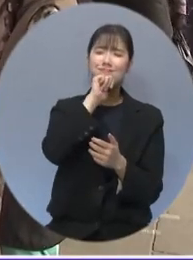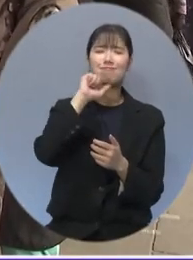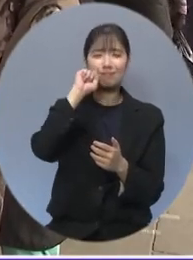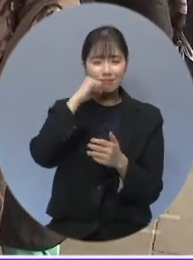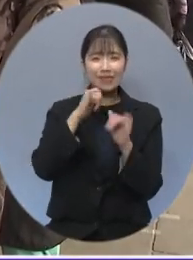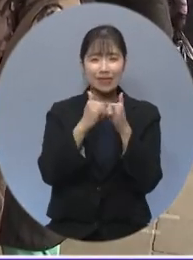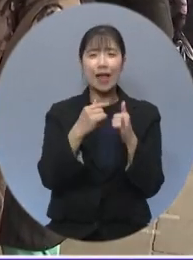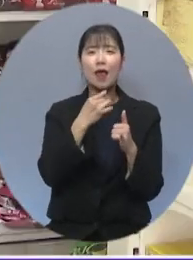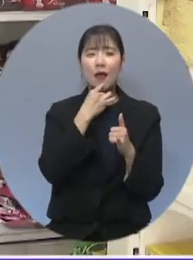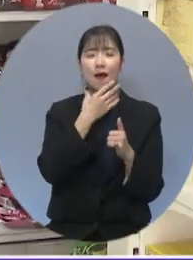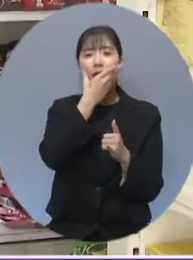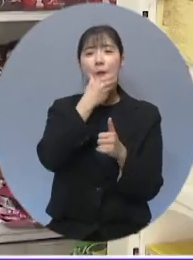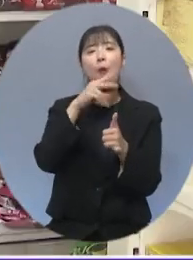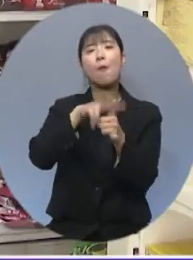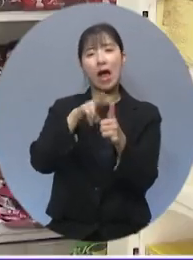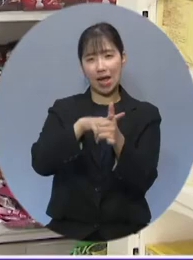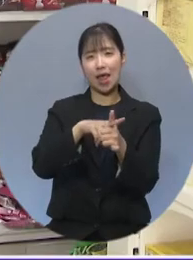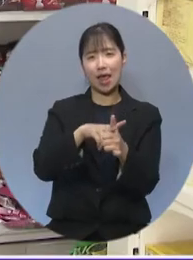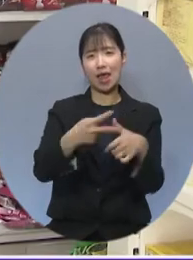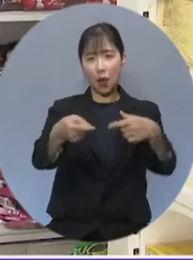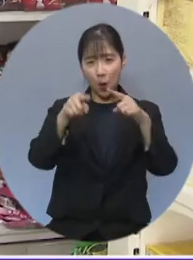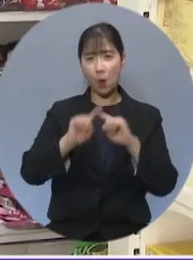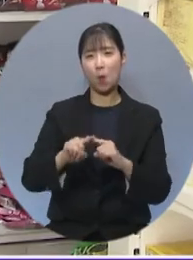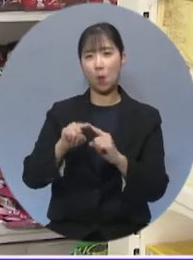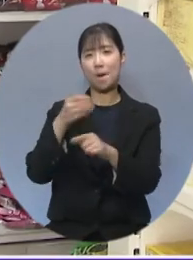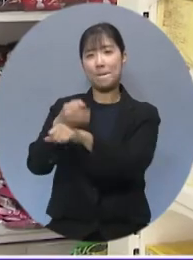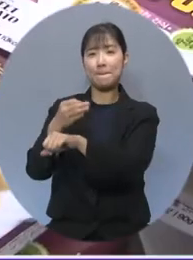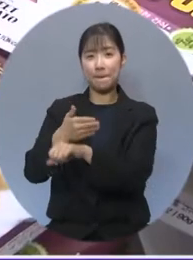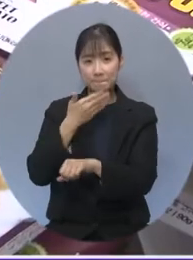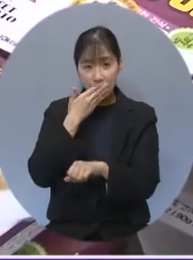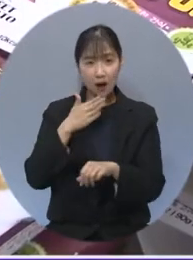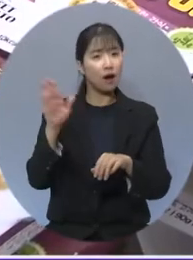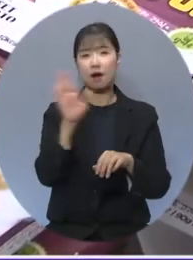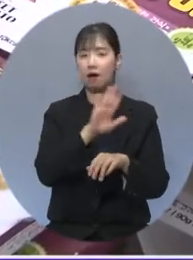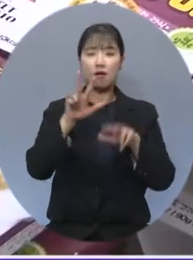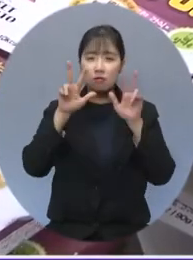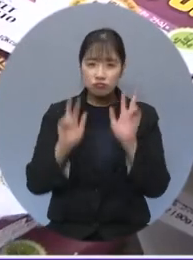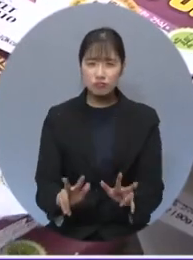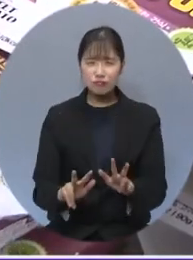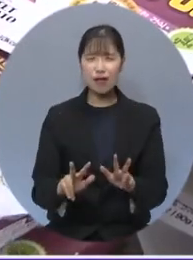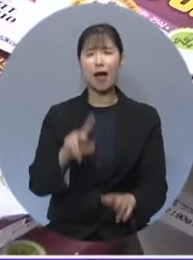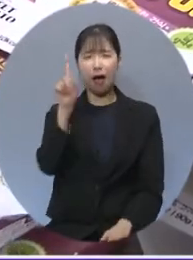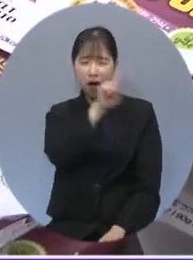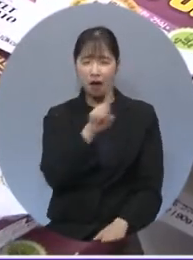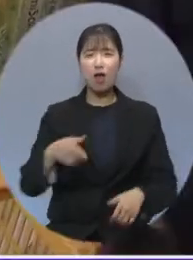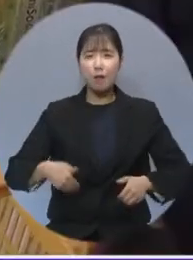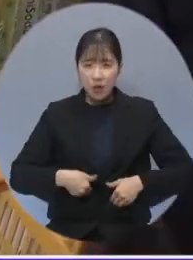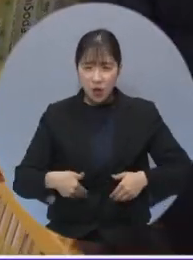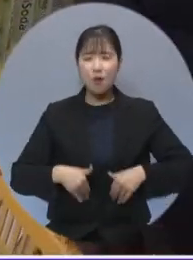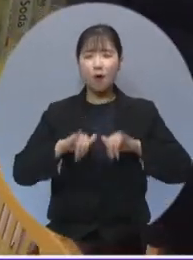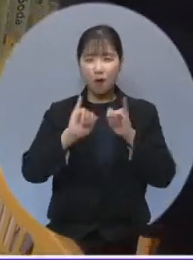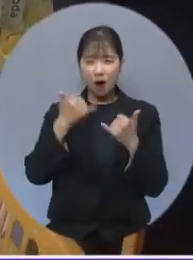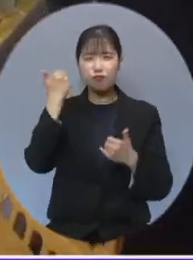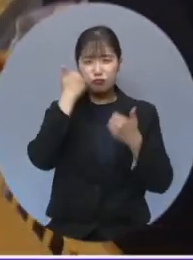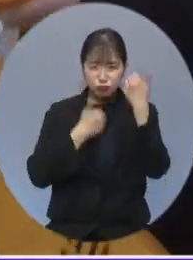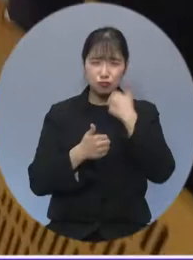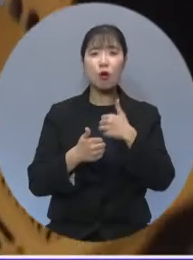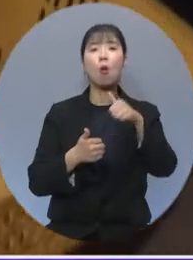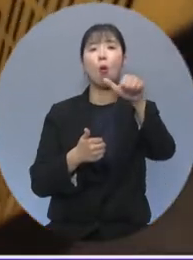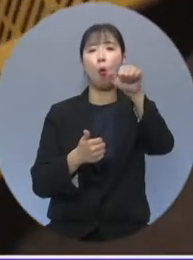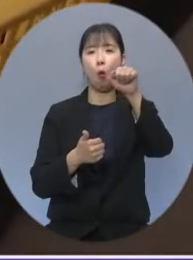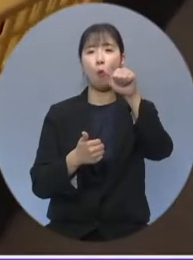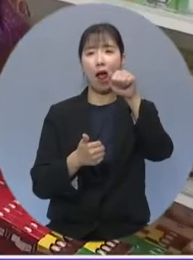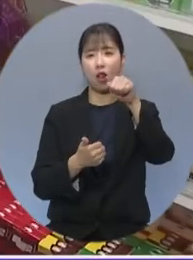그 행복마켓을 이용할 수가 있었어요. 네. 근데 이제는 아무나 필요한 사람이 있으면 와서 네, 네.